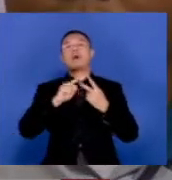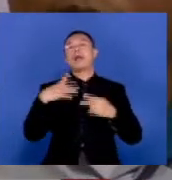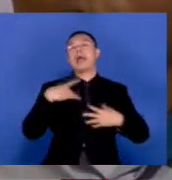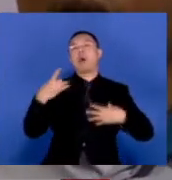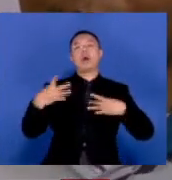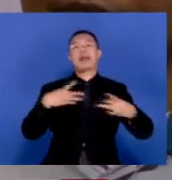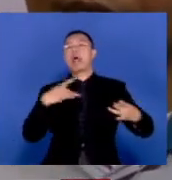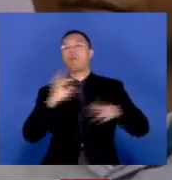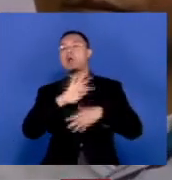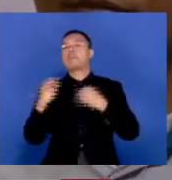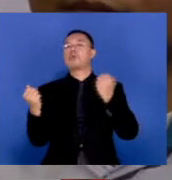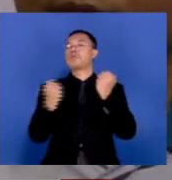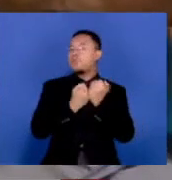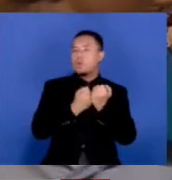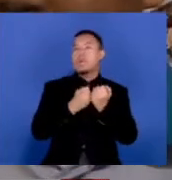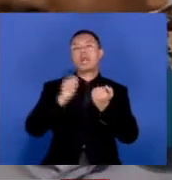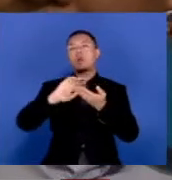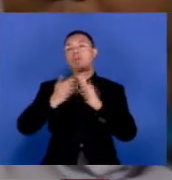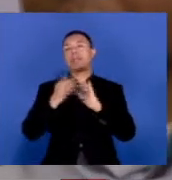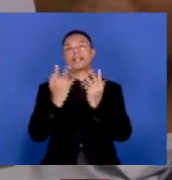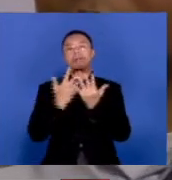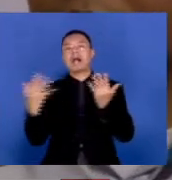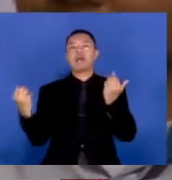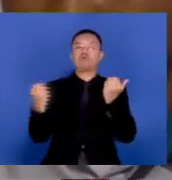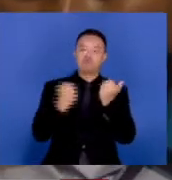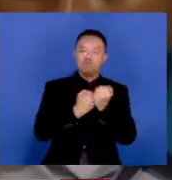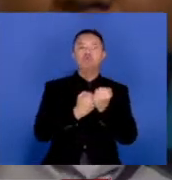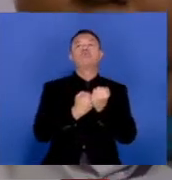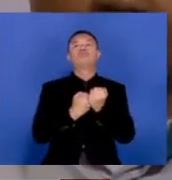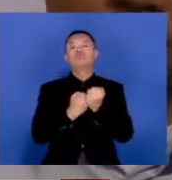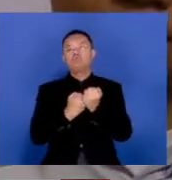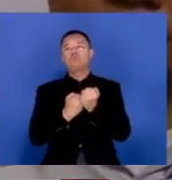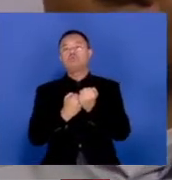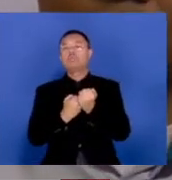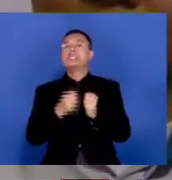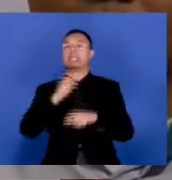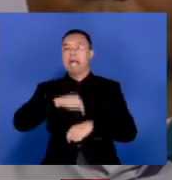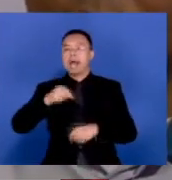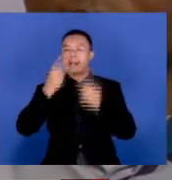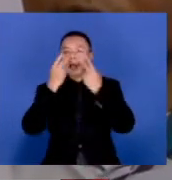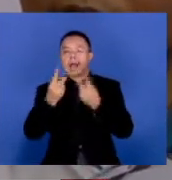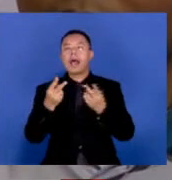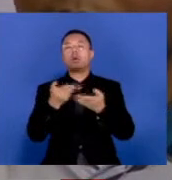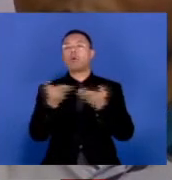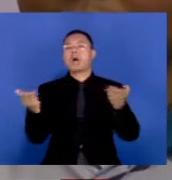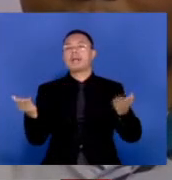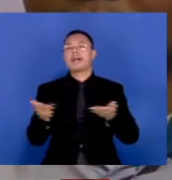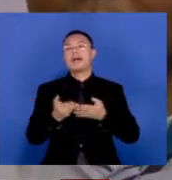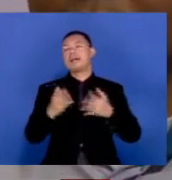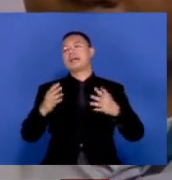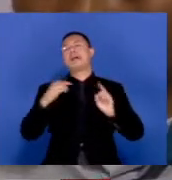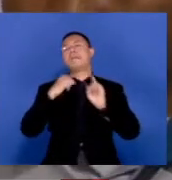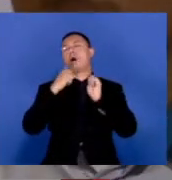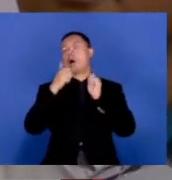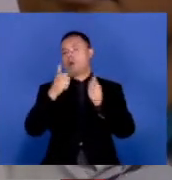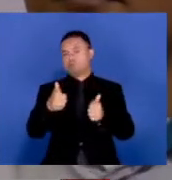relawan dan berbagai kelompok masyarakat juga ikut mendukung. Dan hari ini kita lihat suasananya sangat